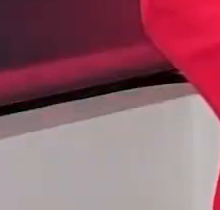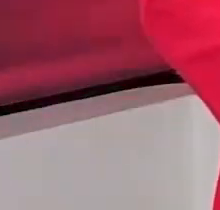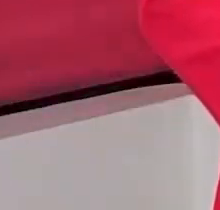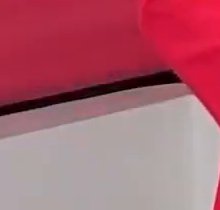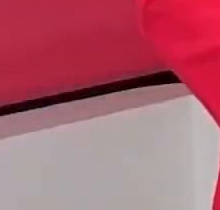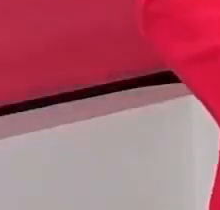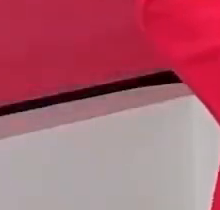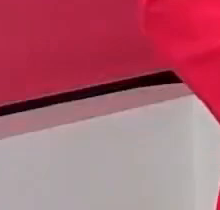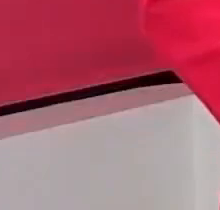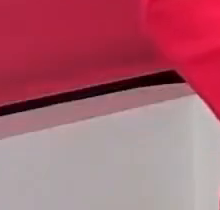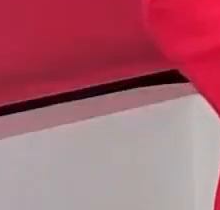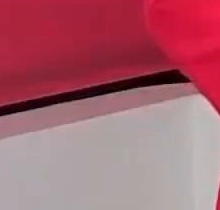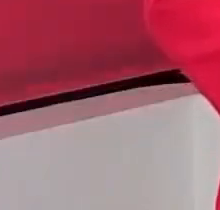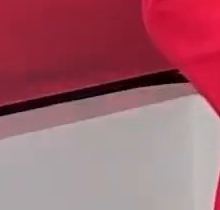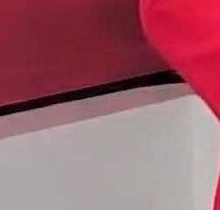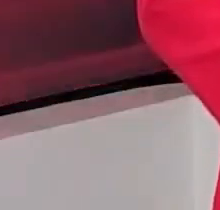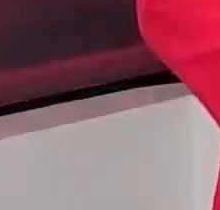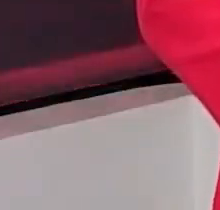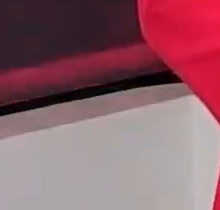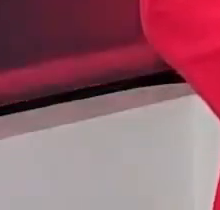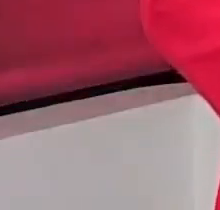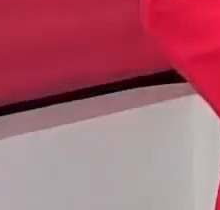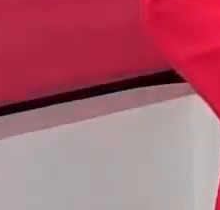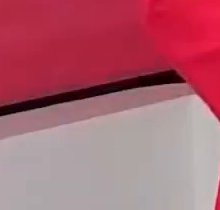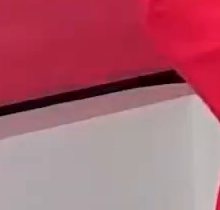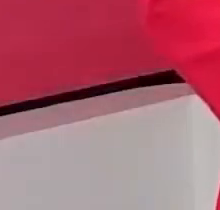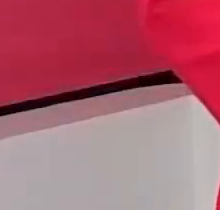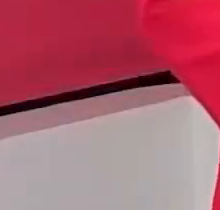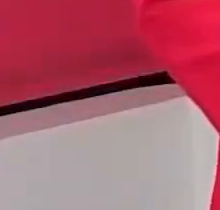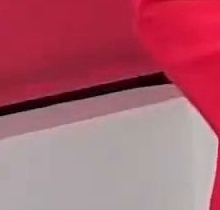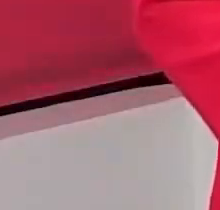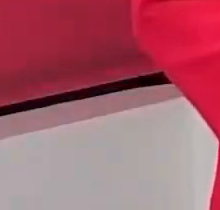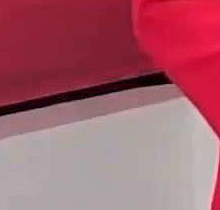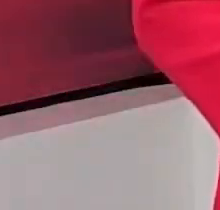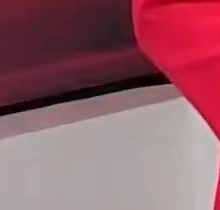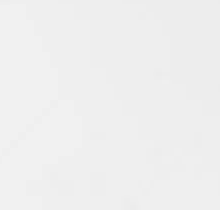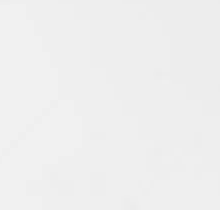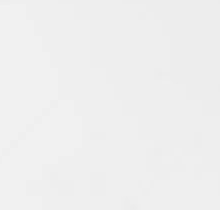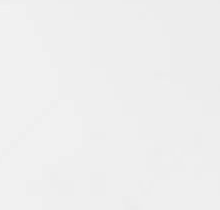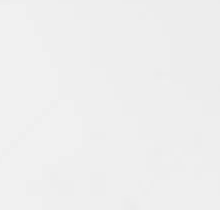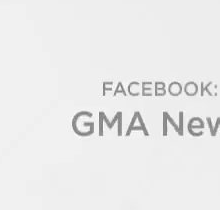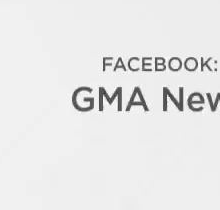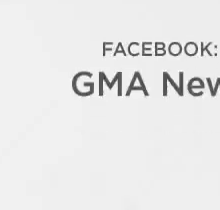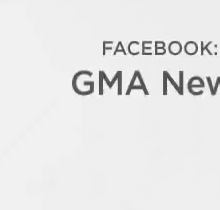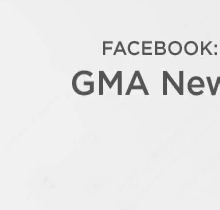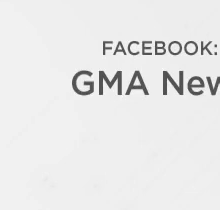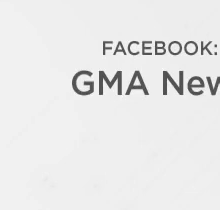samahan nyo kami sa GMA Pinoy TV at sa www.gmanews.tv.